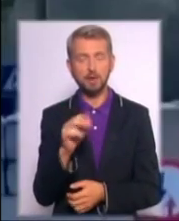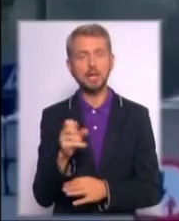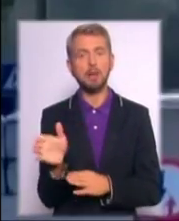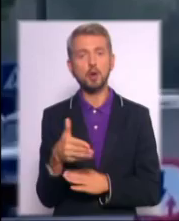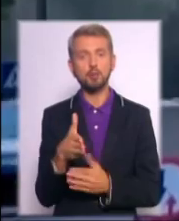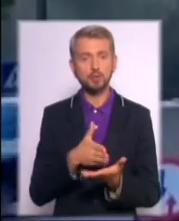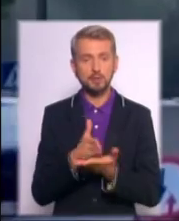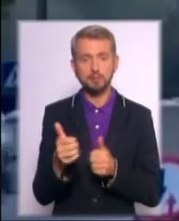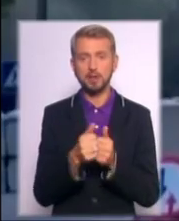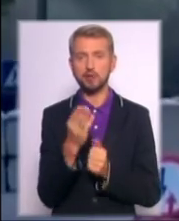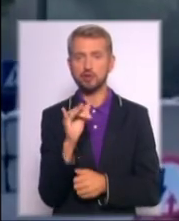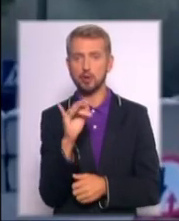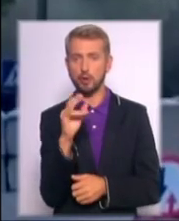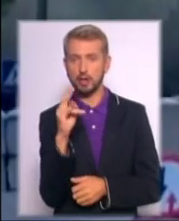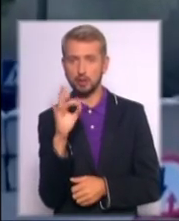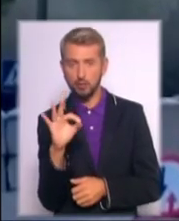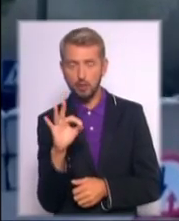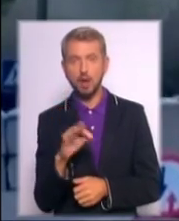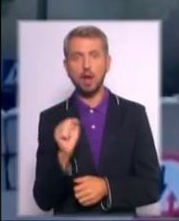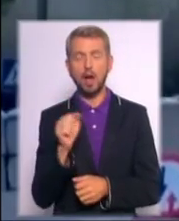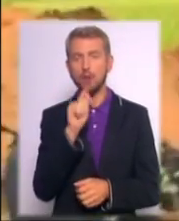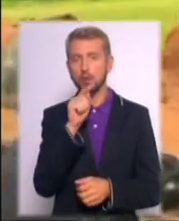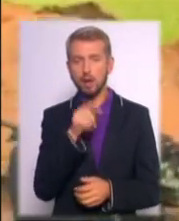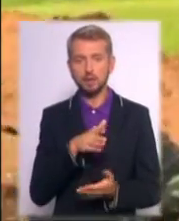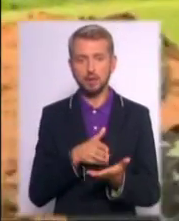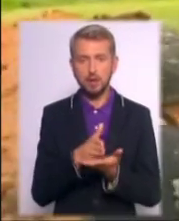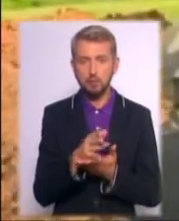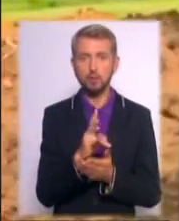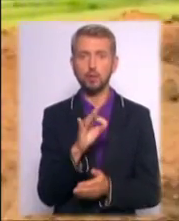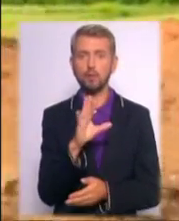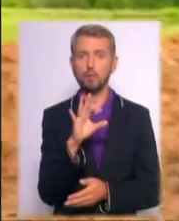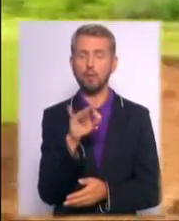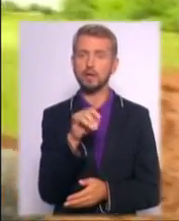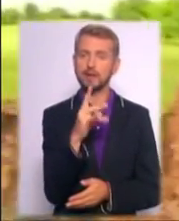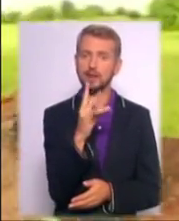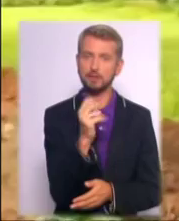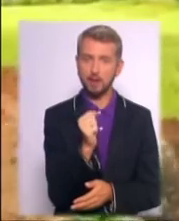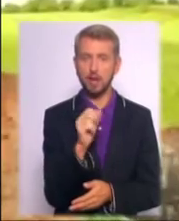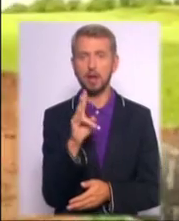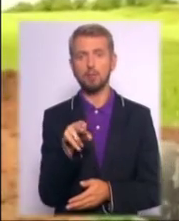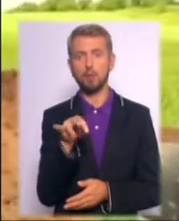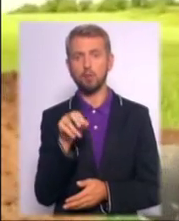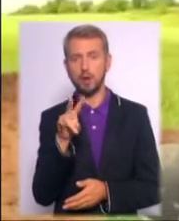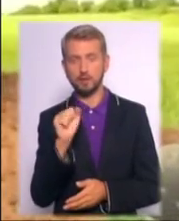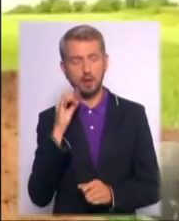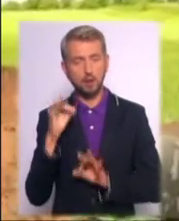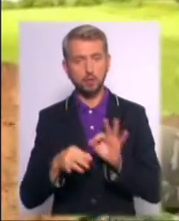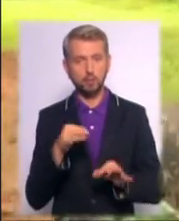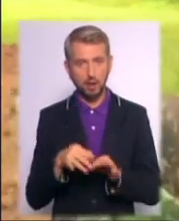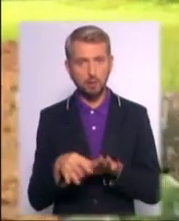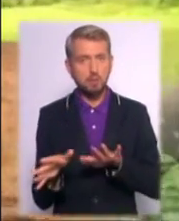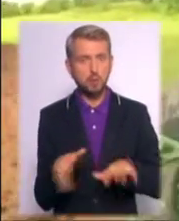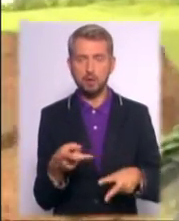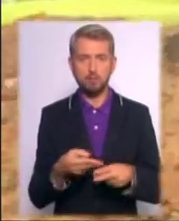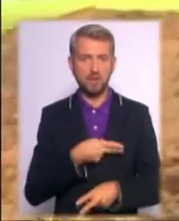– неподалік Широкиного, а на Луганському під ворожий вогонь потрапляють Новоолександрівка та Попасна. Доба минула без втрат для української